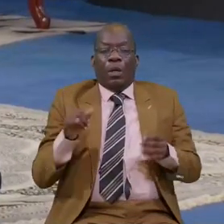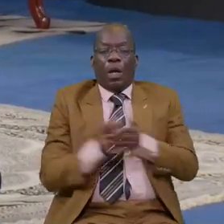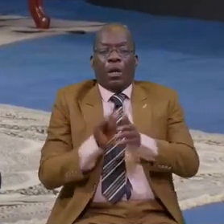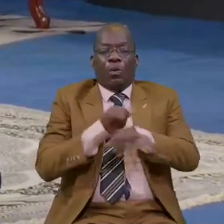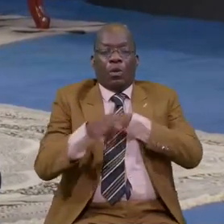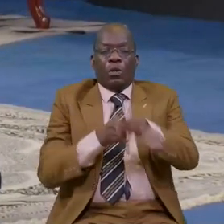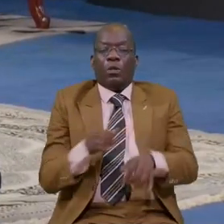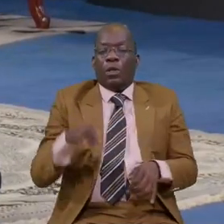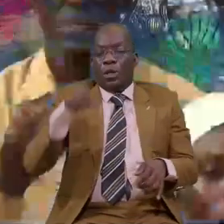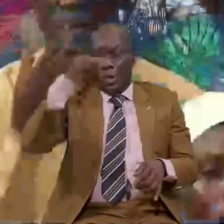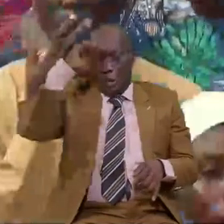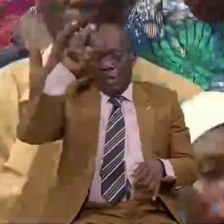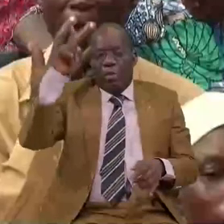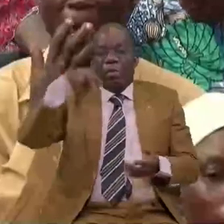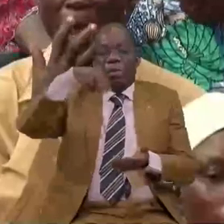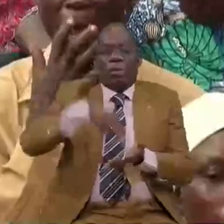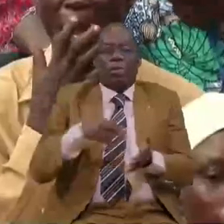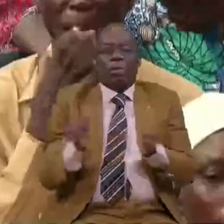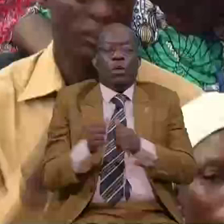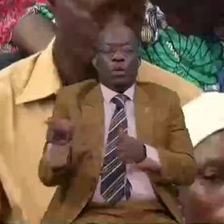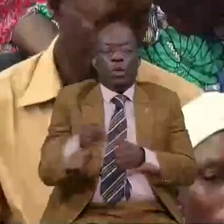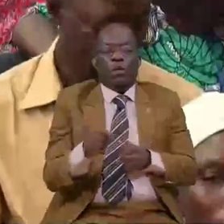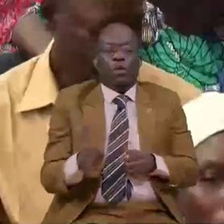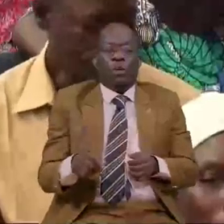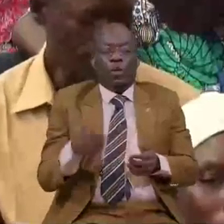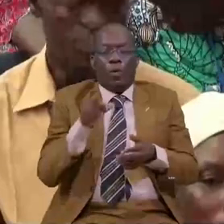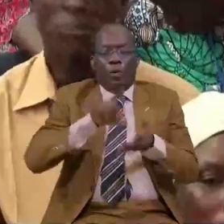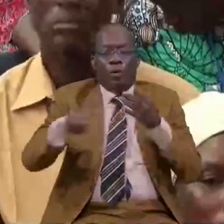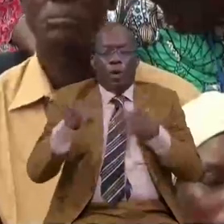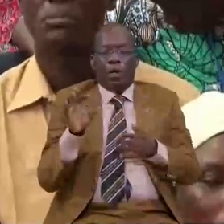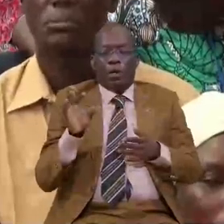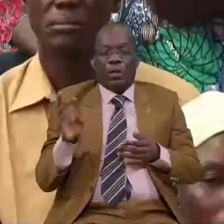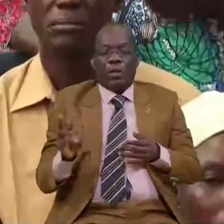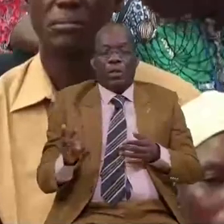livrait, était avec eux. Verset 6.